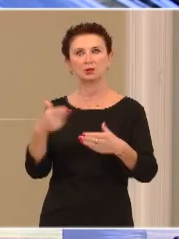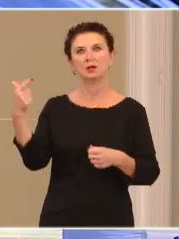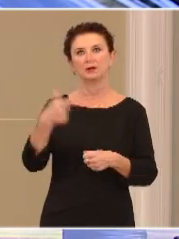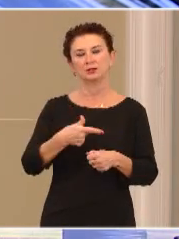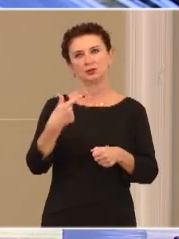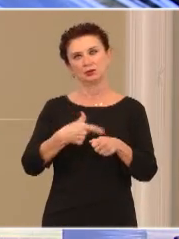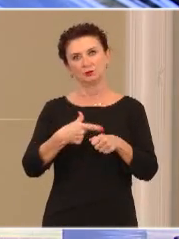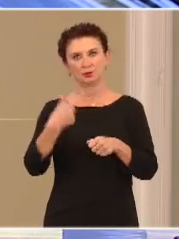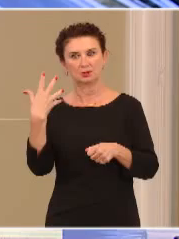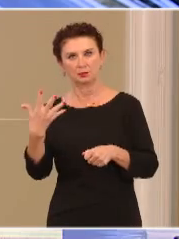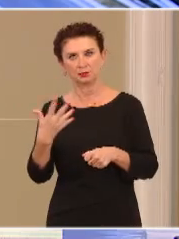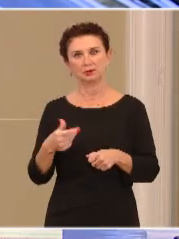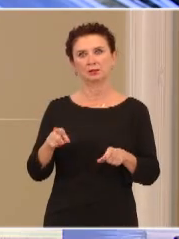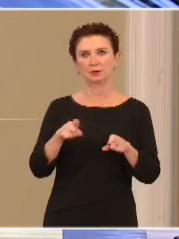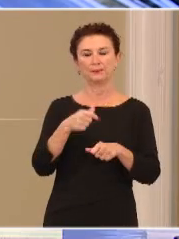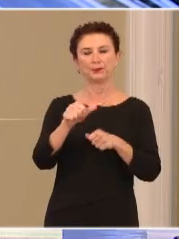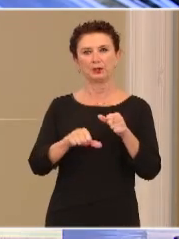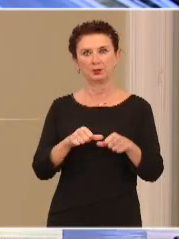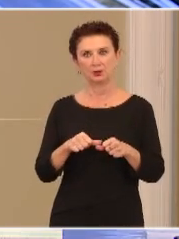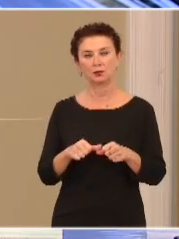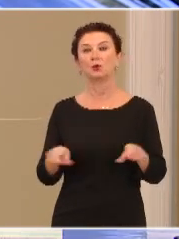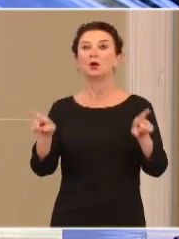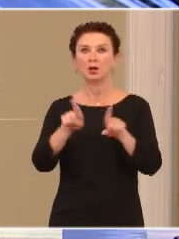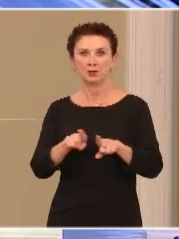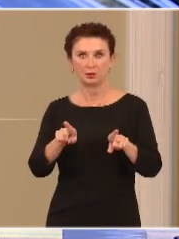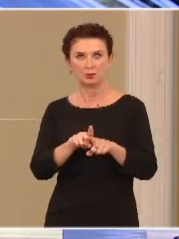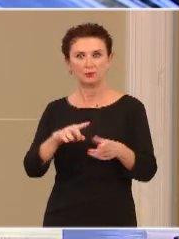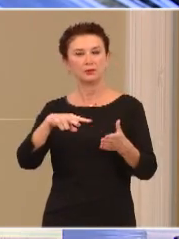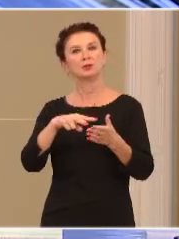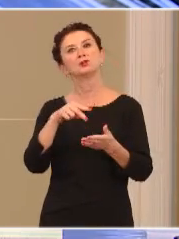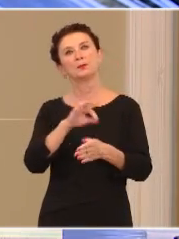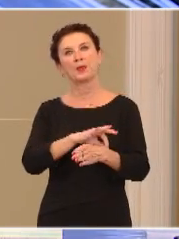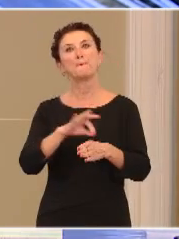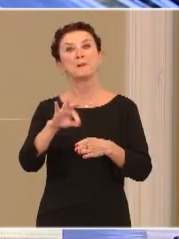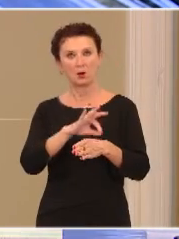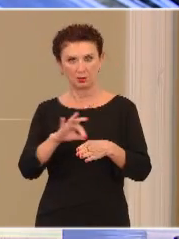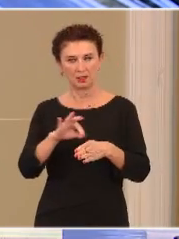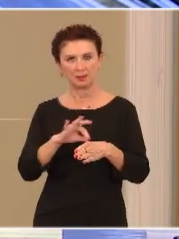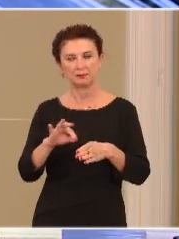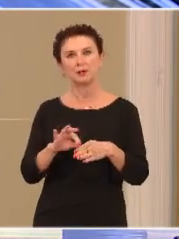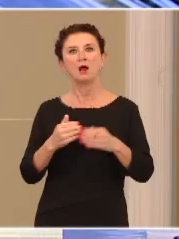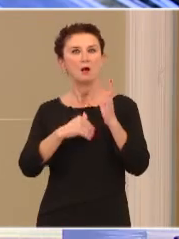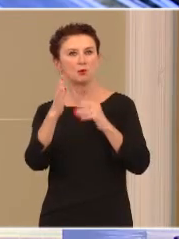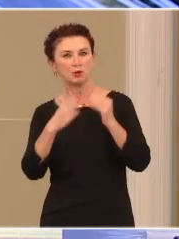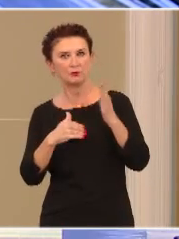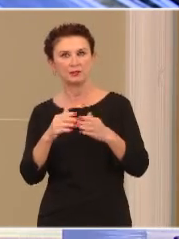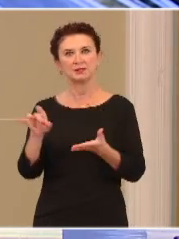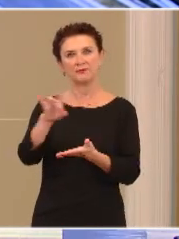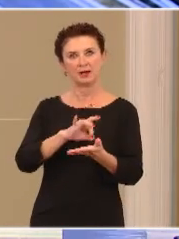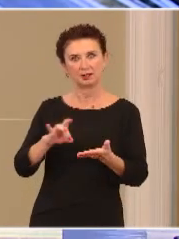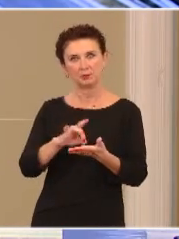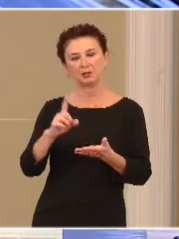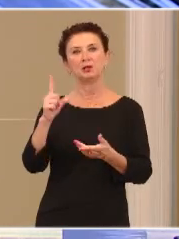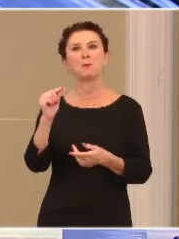program rozwoju infrastruktury gminnej oraz powiatowej. Pierwszy program o niebagatelnym